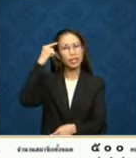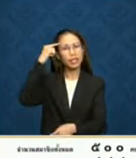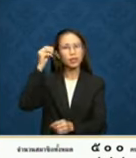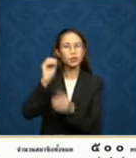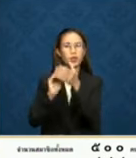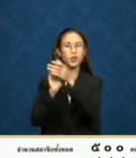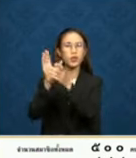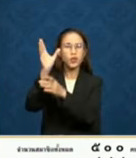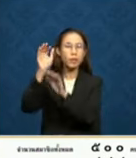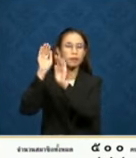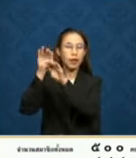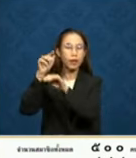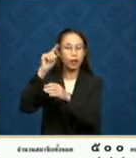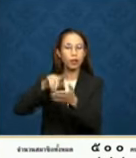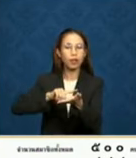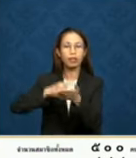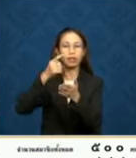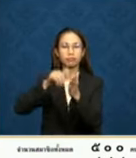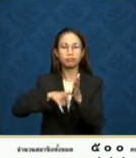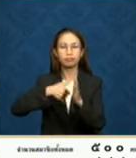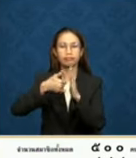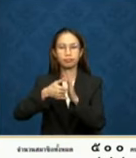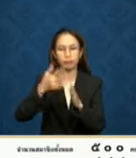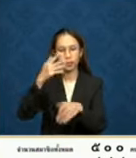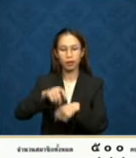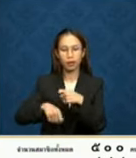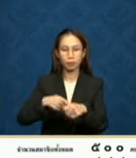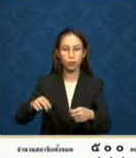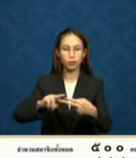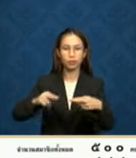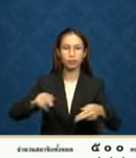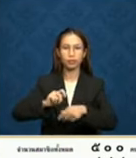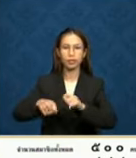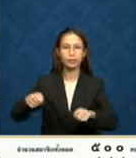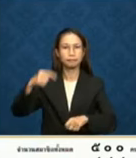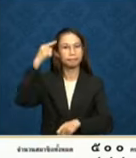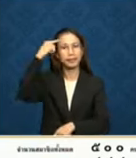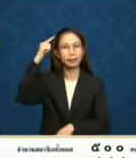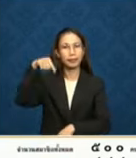าวครับ ลมหัวขอมนหนต้นเพรแ่ผูกเชื่อลงเท้า อยาไม่เป็นเลย